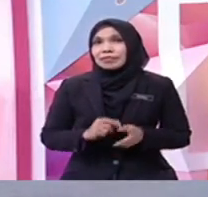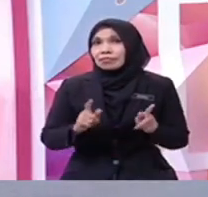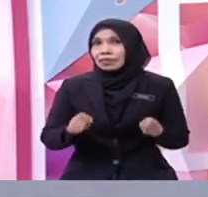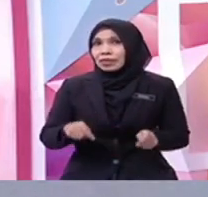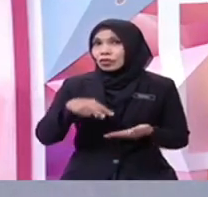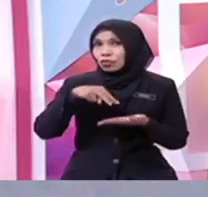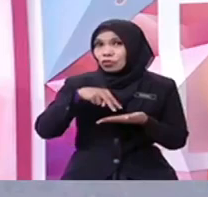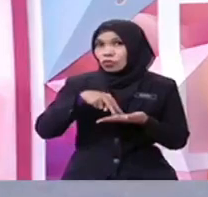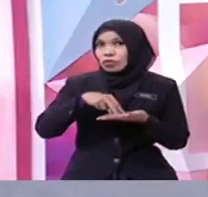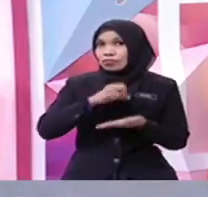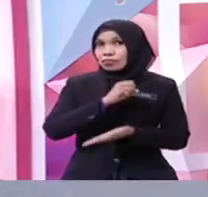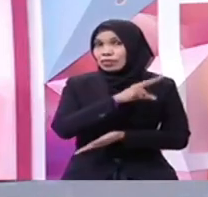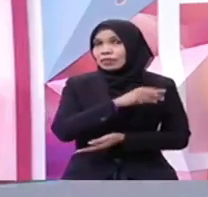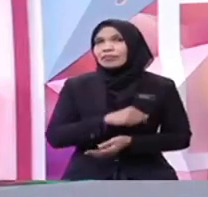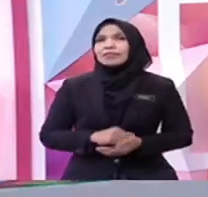oke